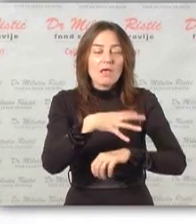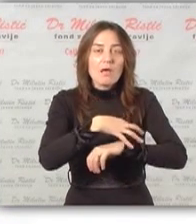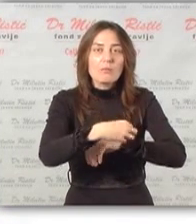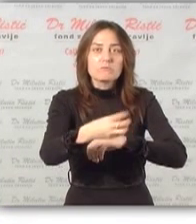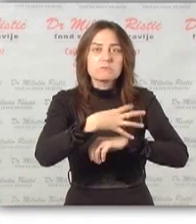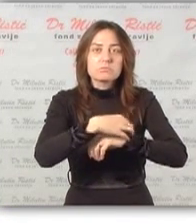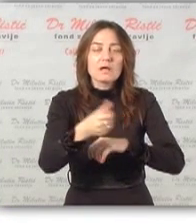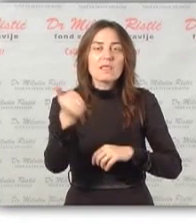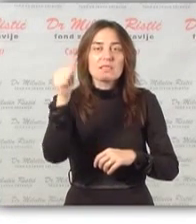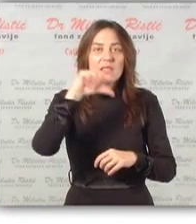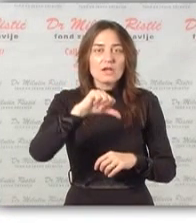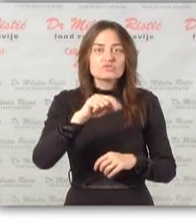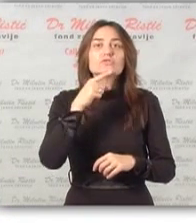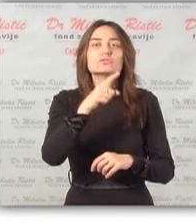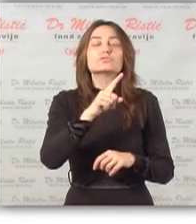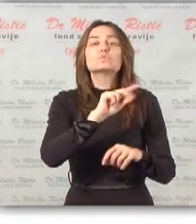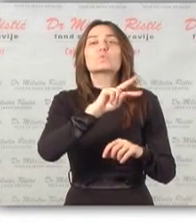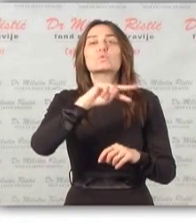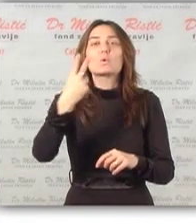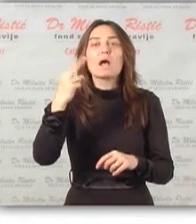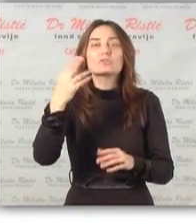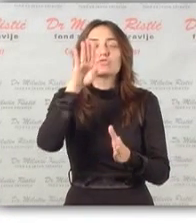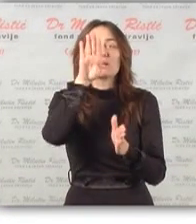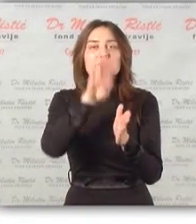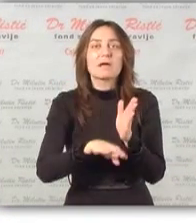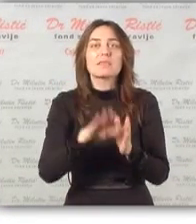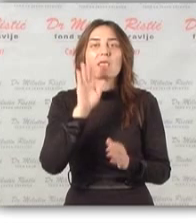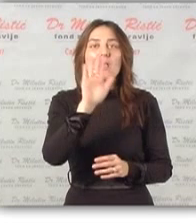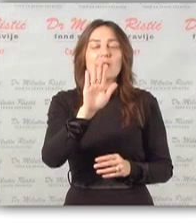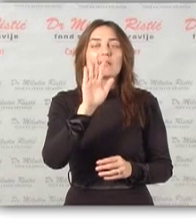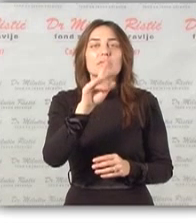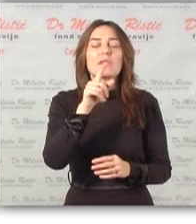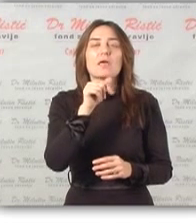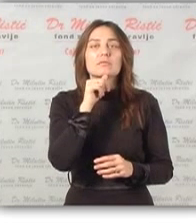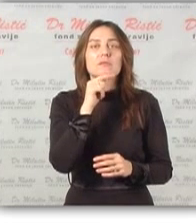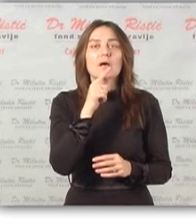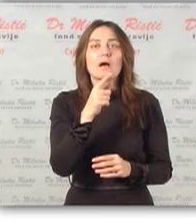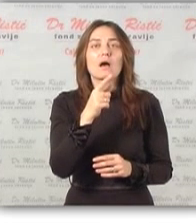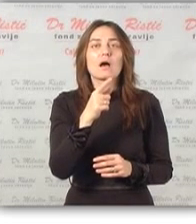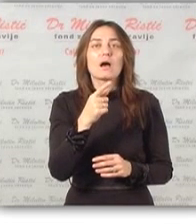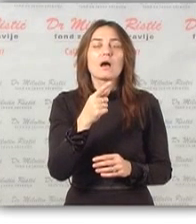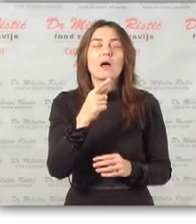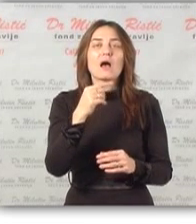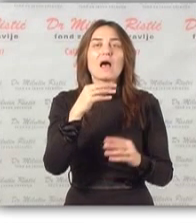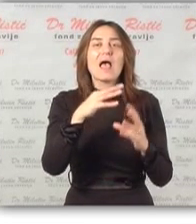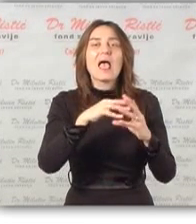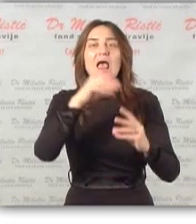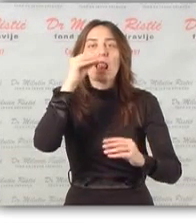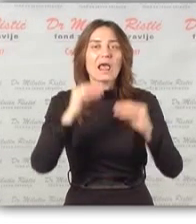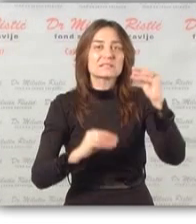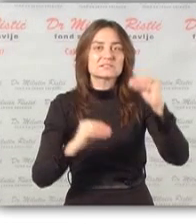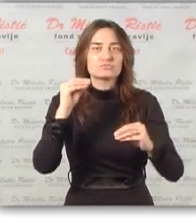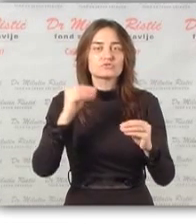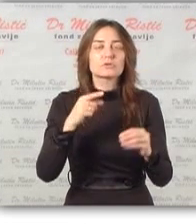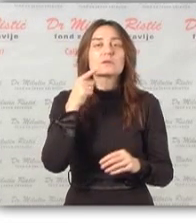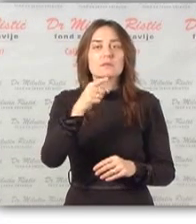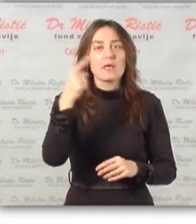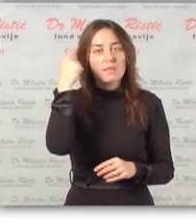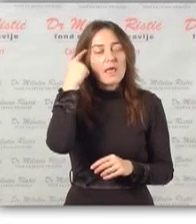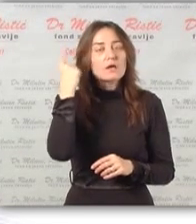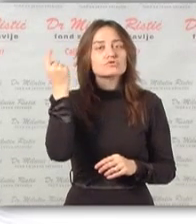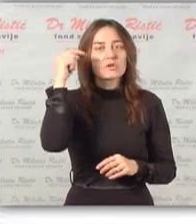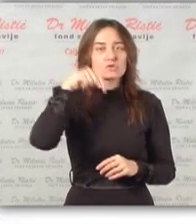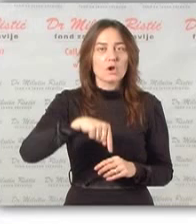te izlučene zglobne tečnosti su drugačije. Smanjena je njena viskoznost i viskoelastičnost, tako da na